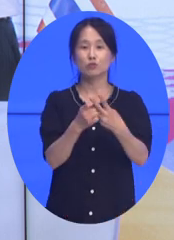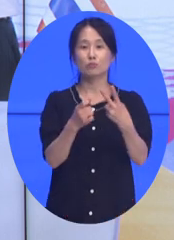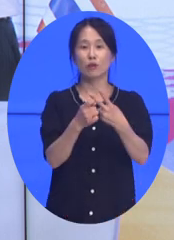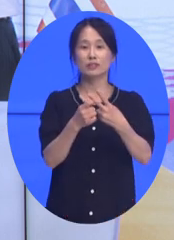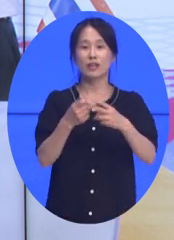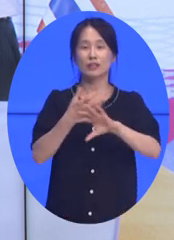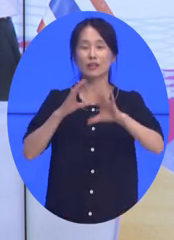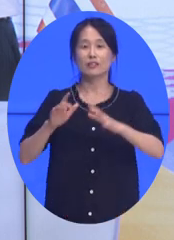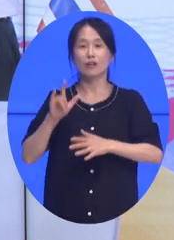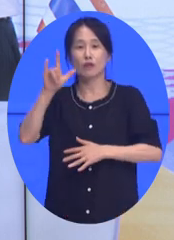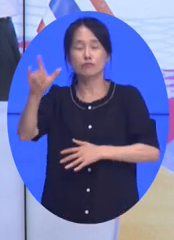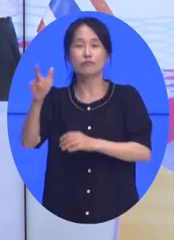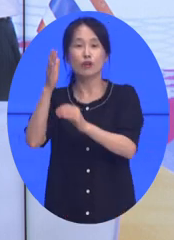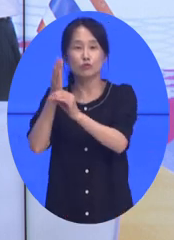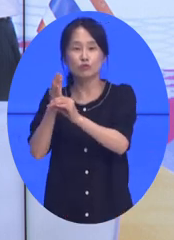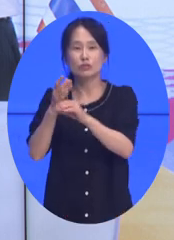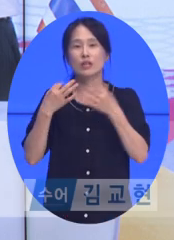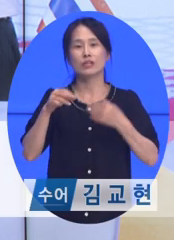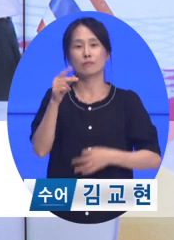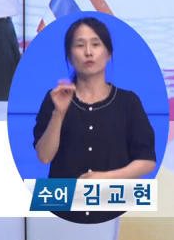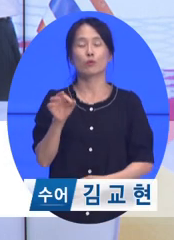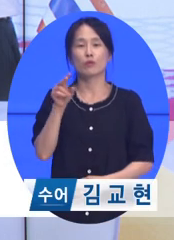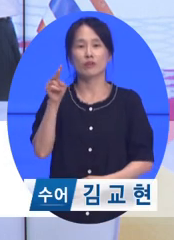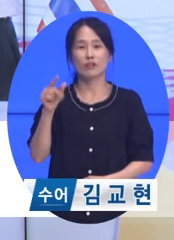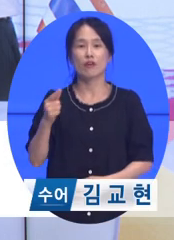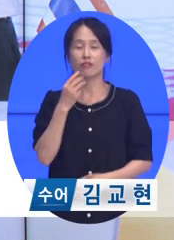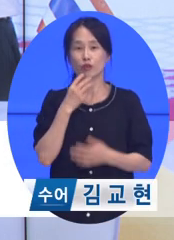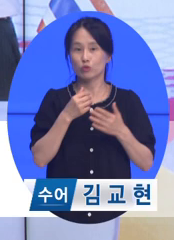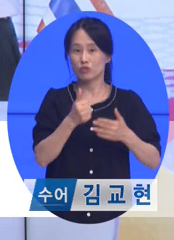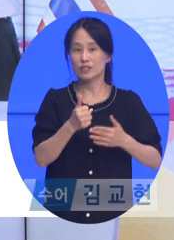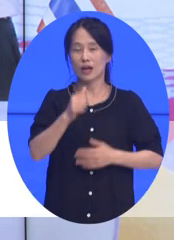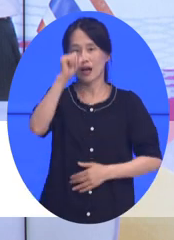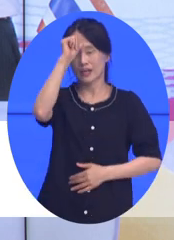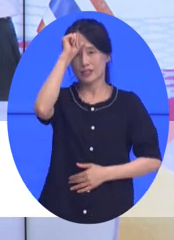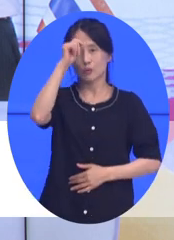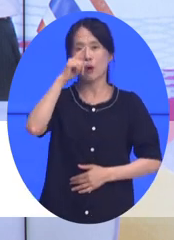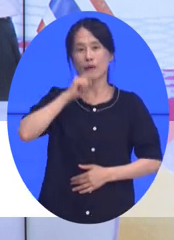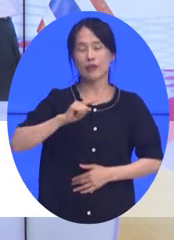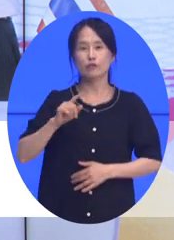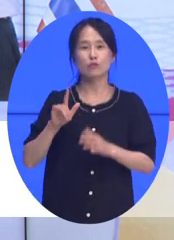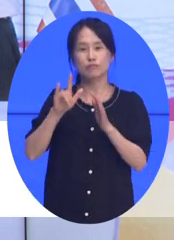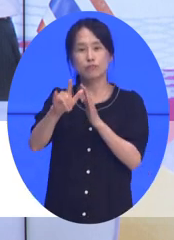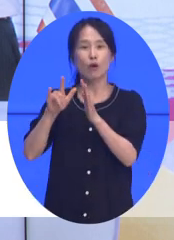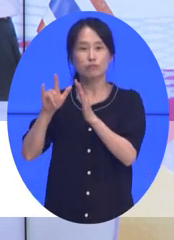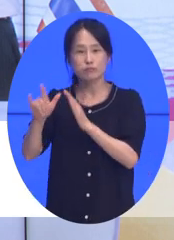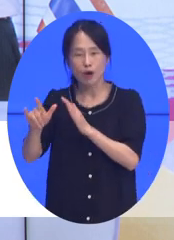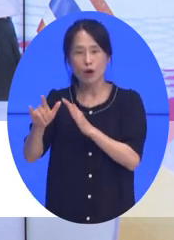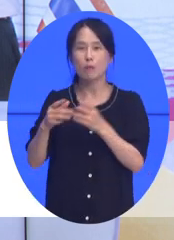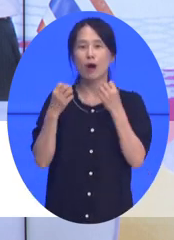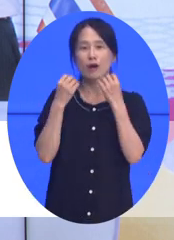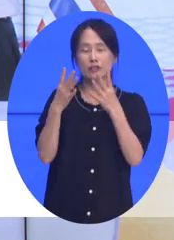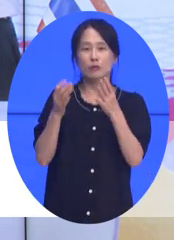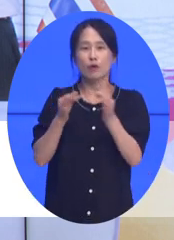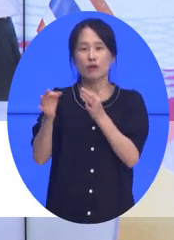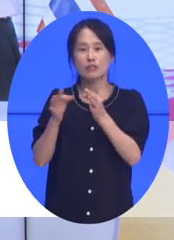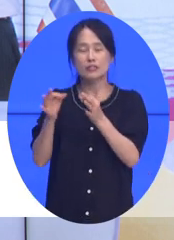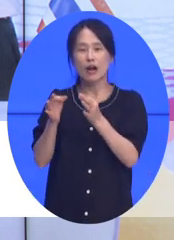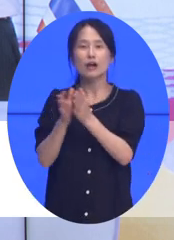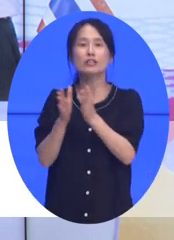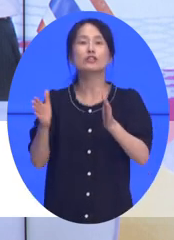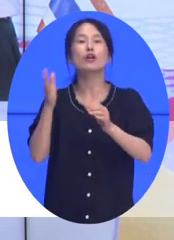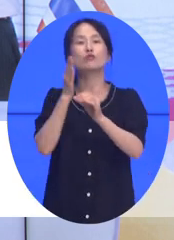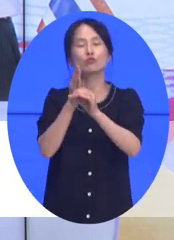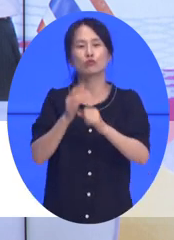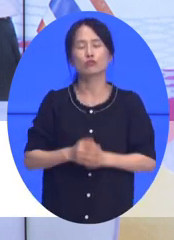두 번째 해외 출장길에 올랐던 김동연 지사, 인도와 태국을 방문하며 신남방 시장 개척에 뛰어들었는데요.